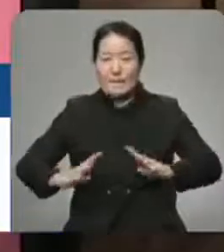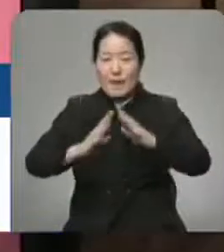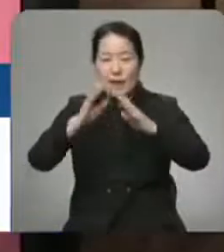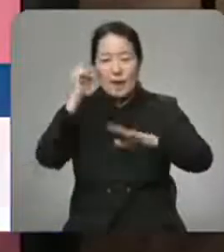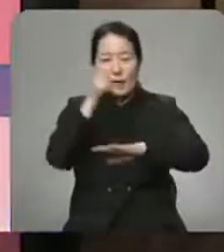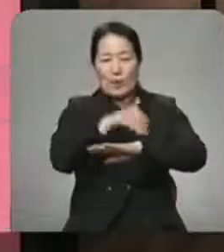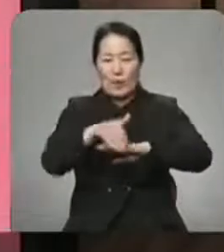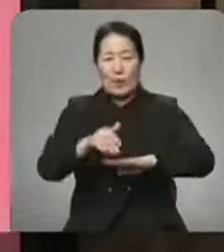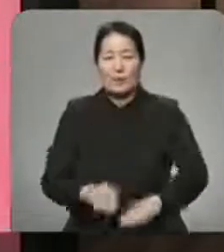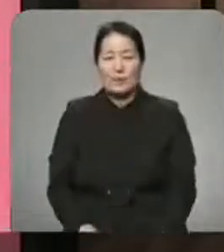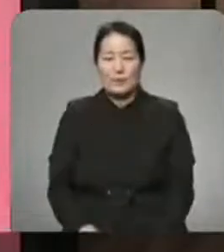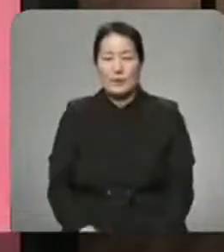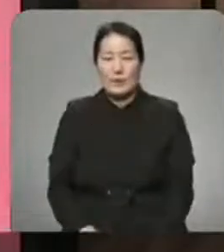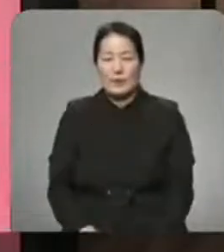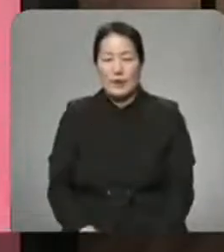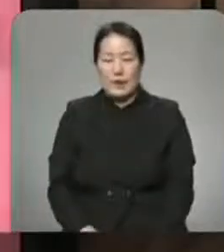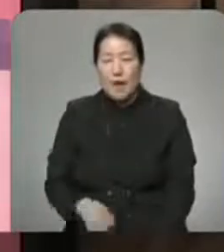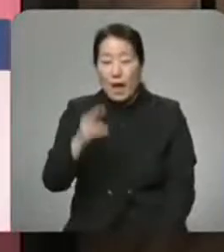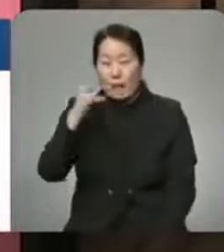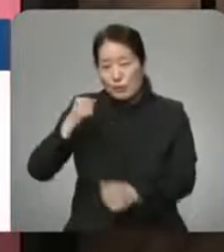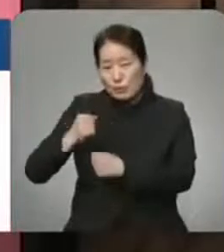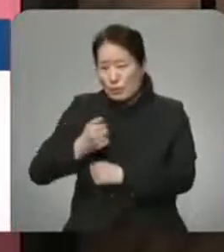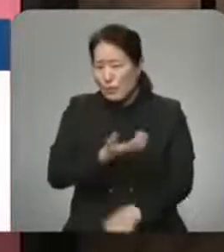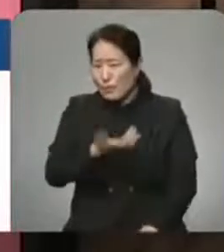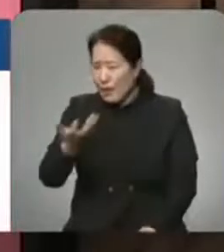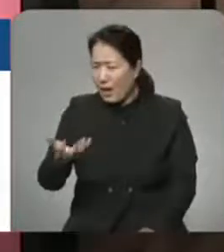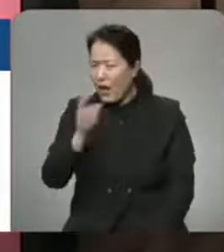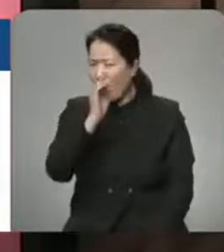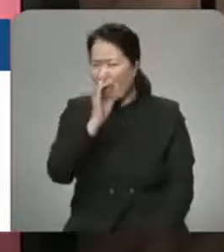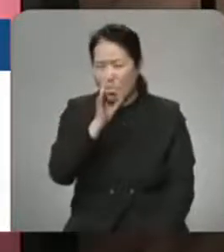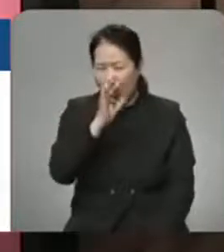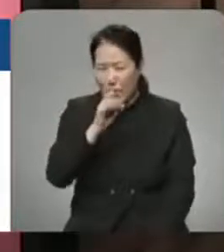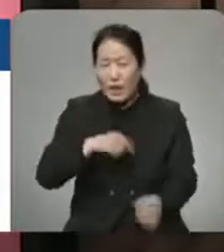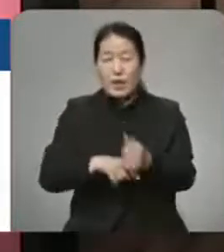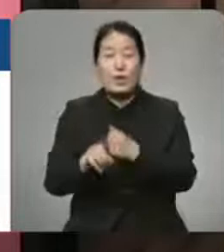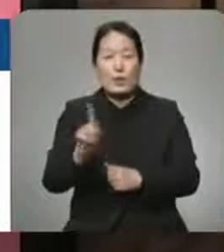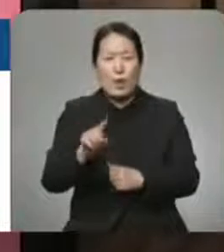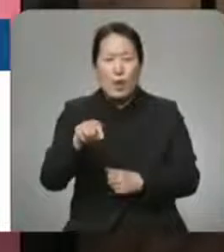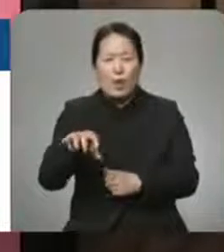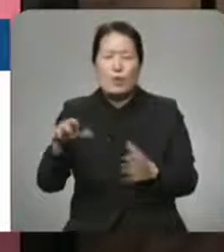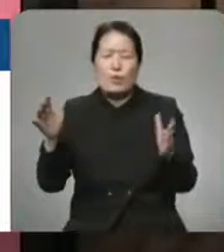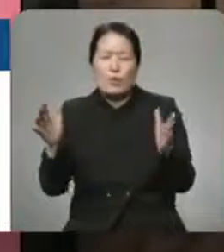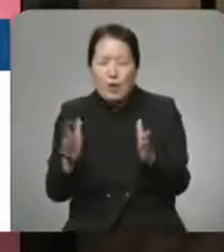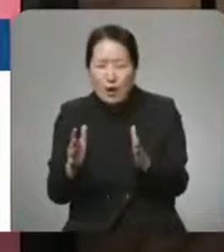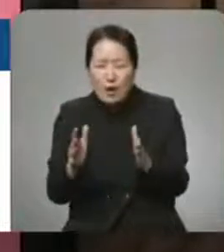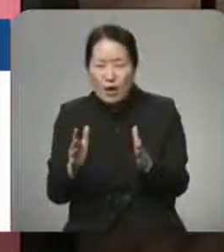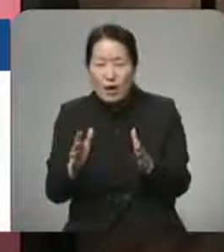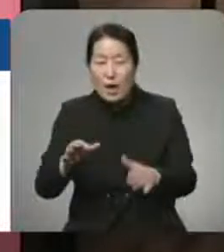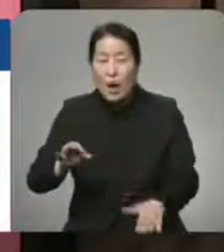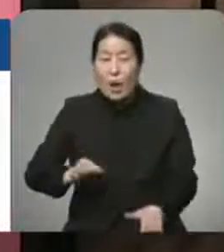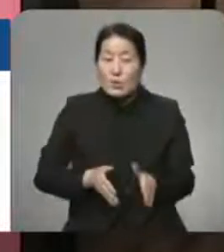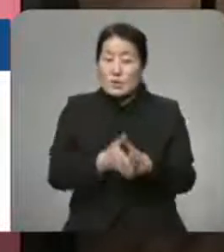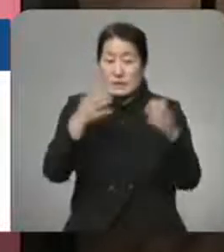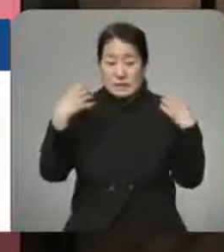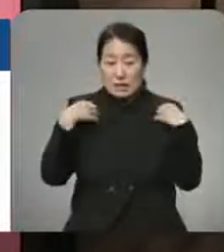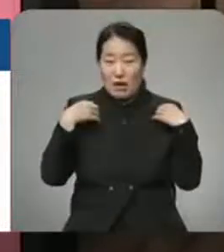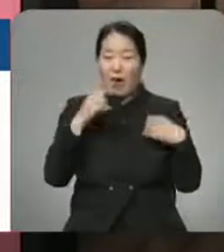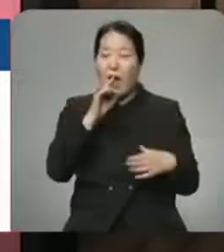것입니다. 그런데 캠프 페이지는 좀 곤란합니다. 너무 좁습니다. 지금 있는